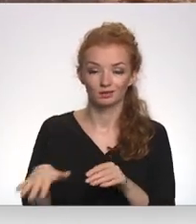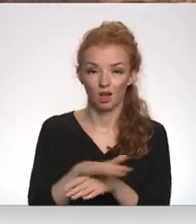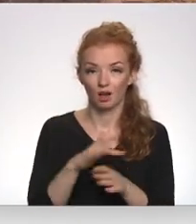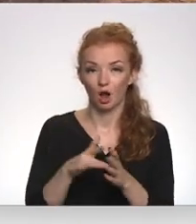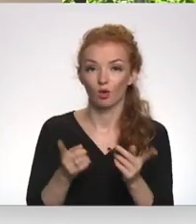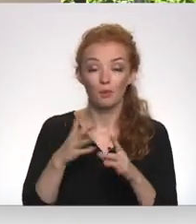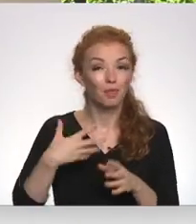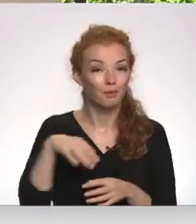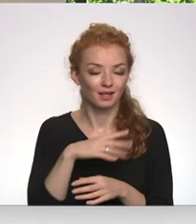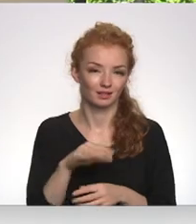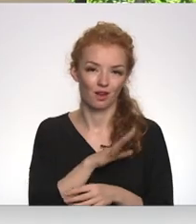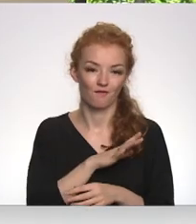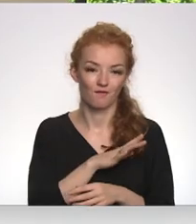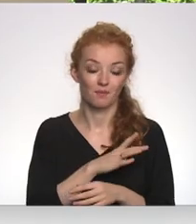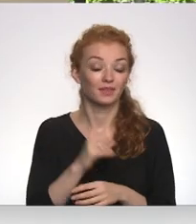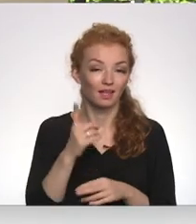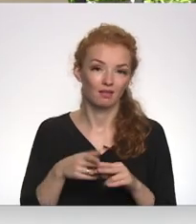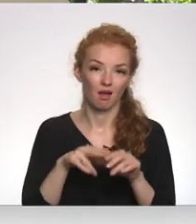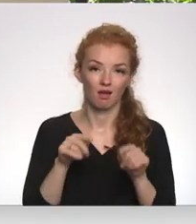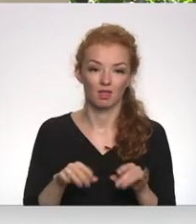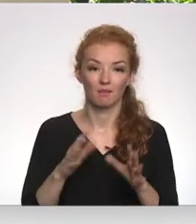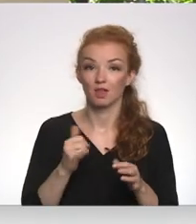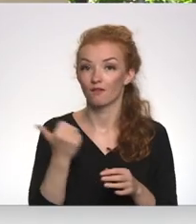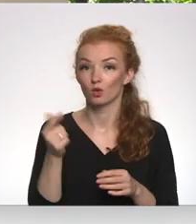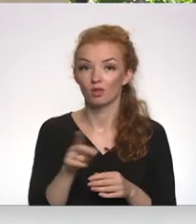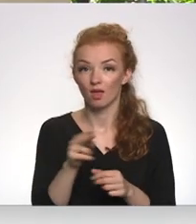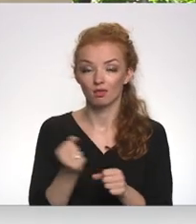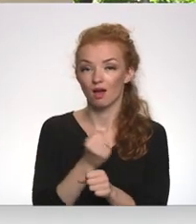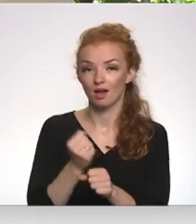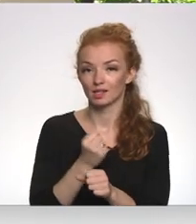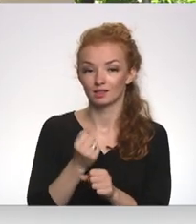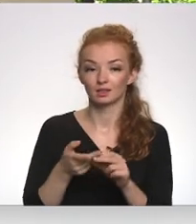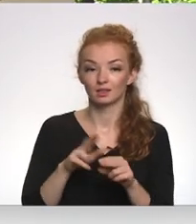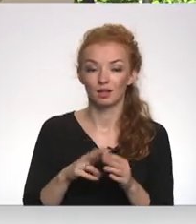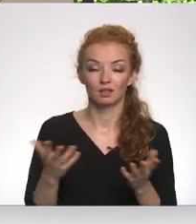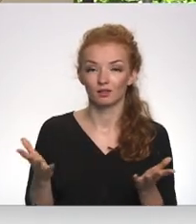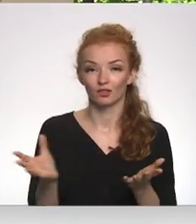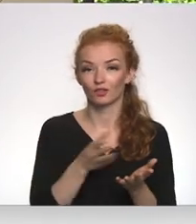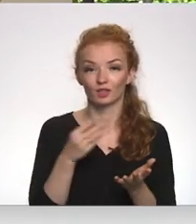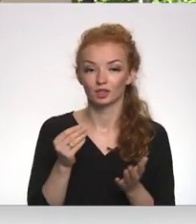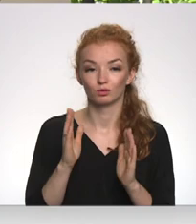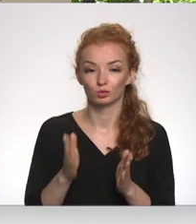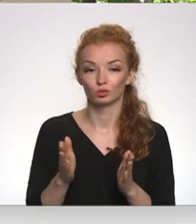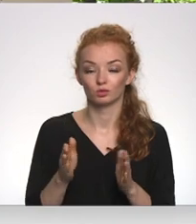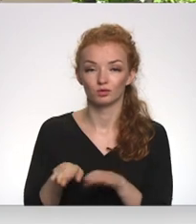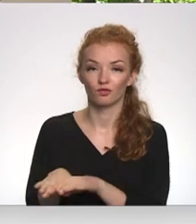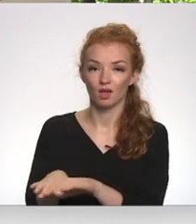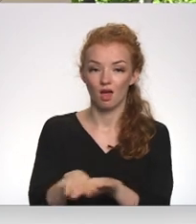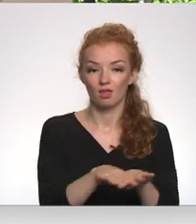laiku. Mēs nevarēsim, ja? Nu tikai tādēļ. Bet ja viņi to nedarīs, tad visi būs apmēram